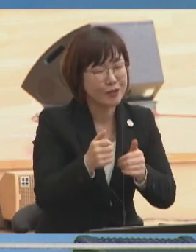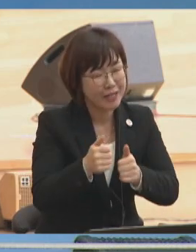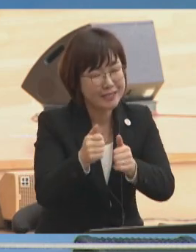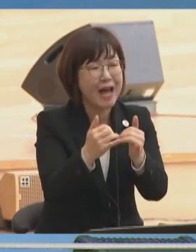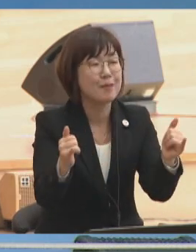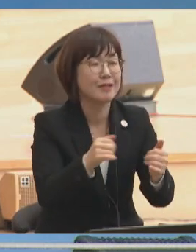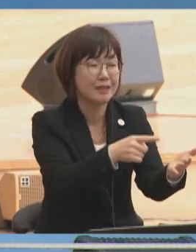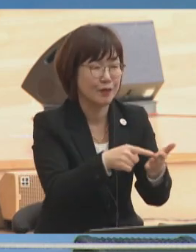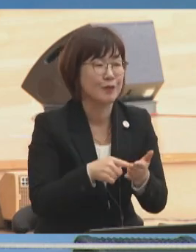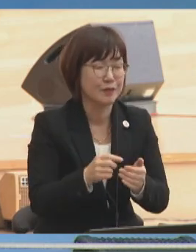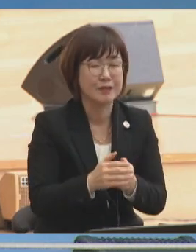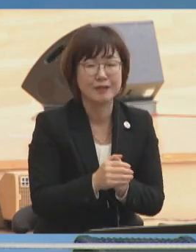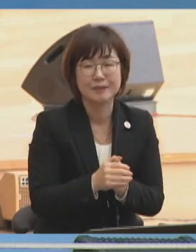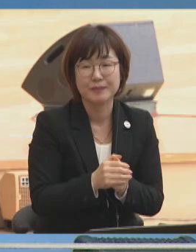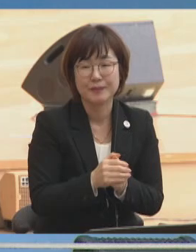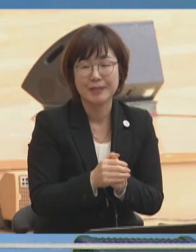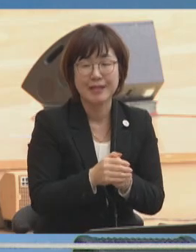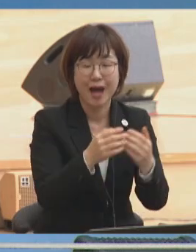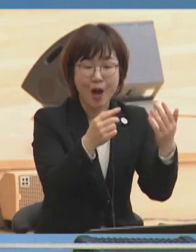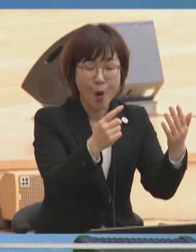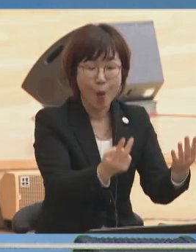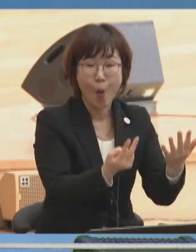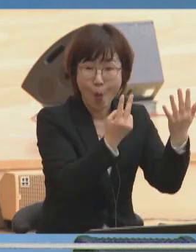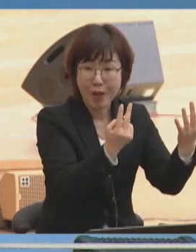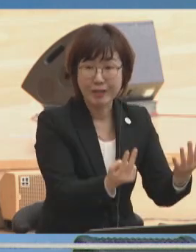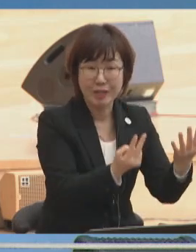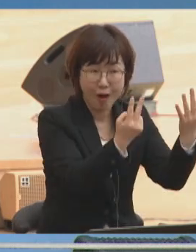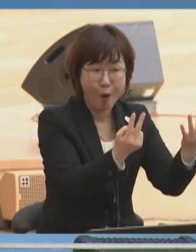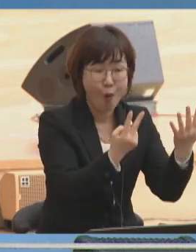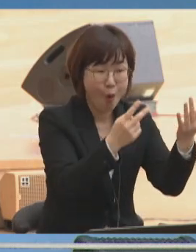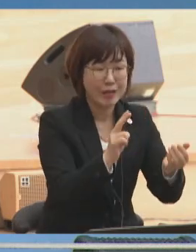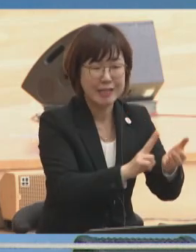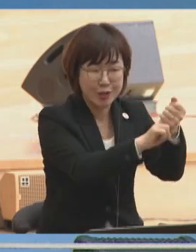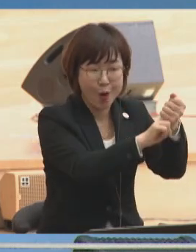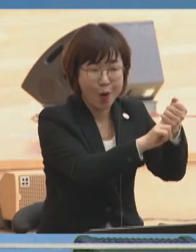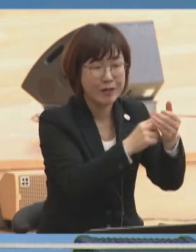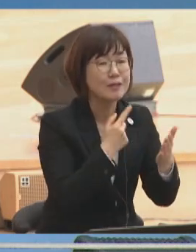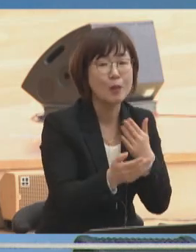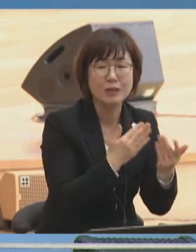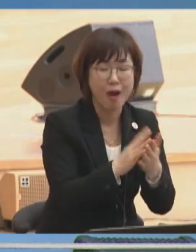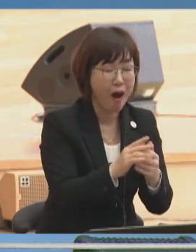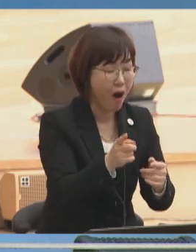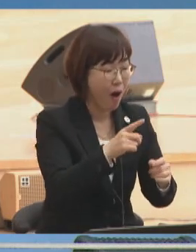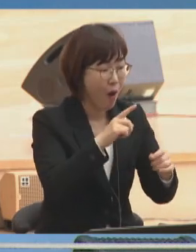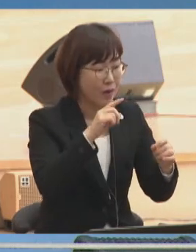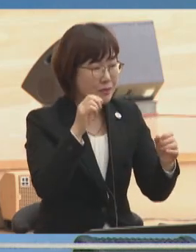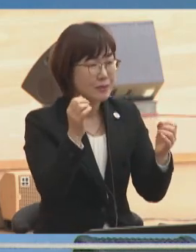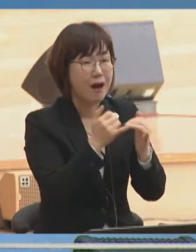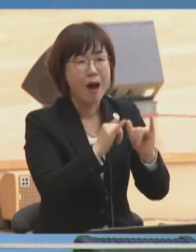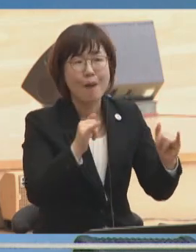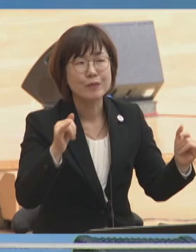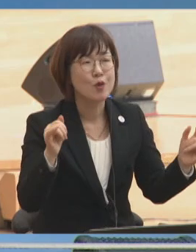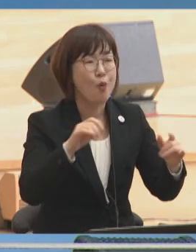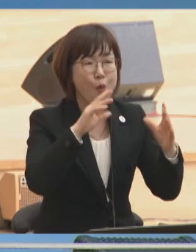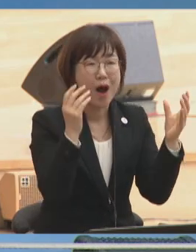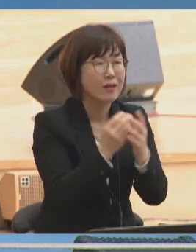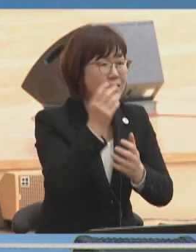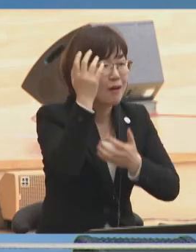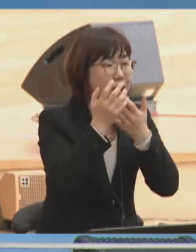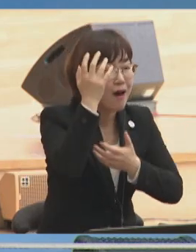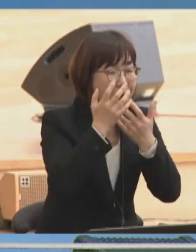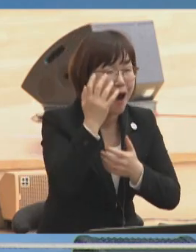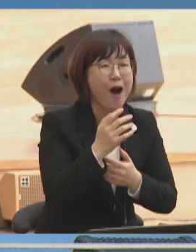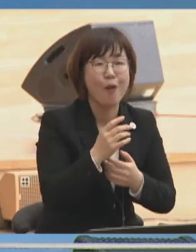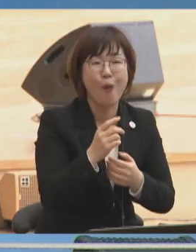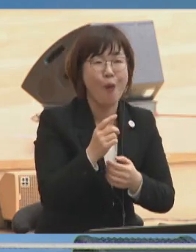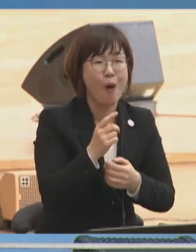자, 오병이어의 기적을 체험했습니다. 난리가 났죠. 사람들이 예수님께 와 달라붙은 거예요. 근데 그렇게